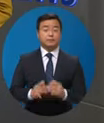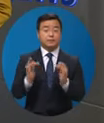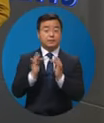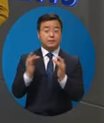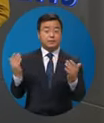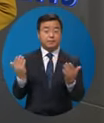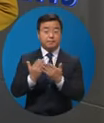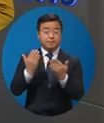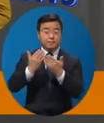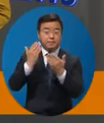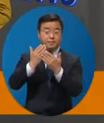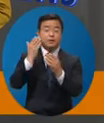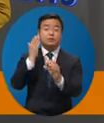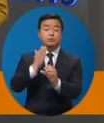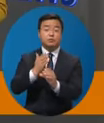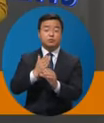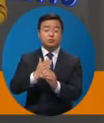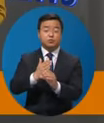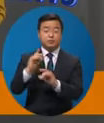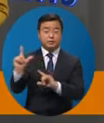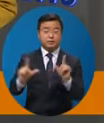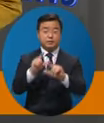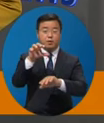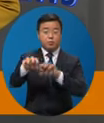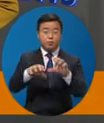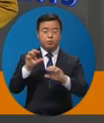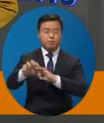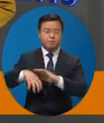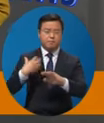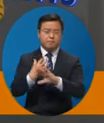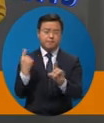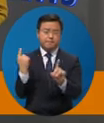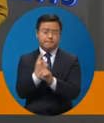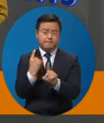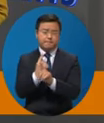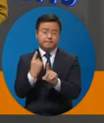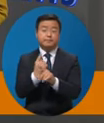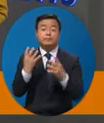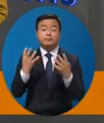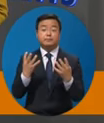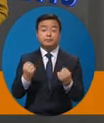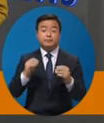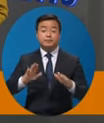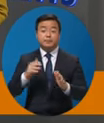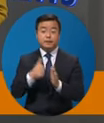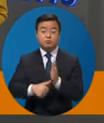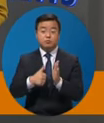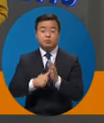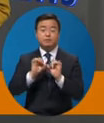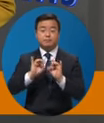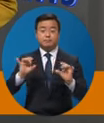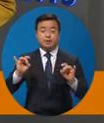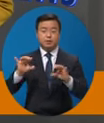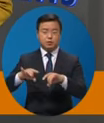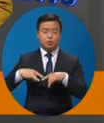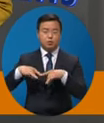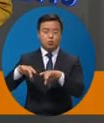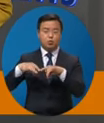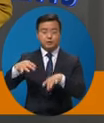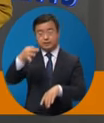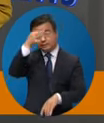인터넷이 발달하면서 우리 생활 곳곳에 많은 혁명이 일어났는데요. 이젠 아예 물건마다 통신 기능을